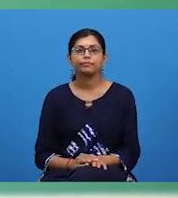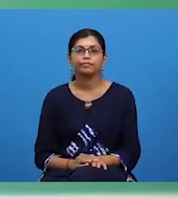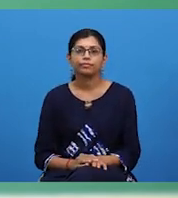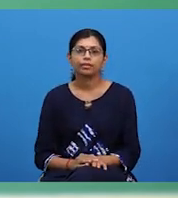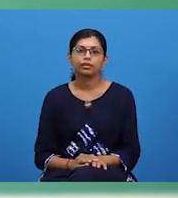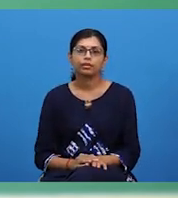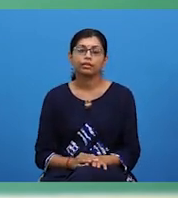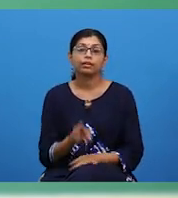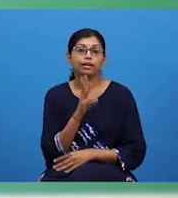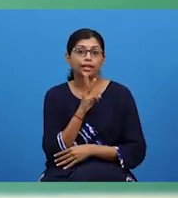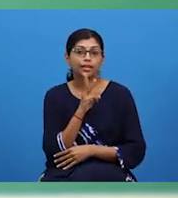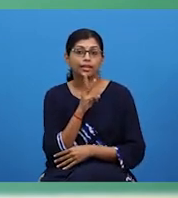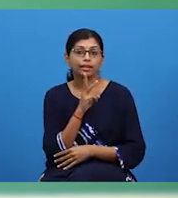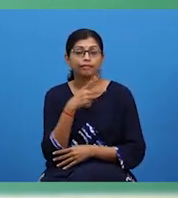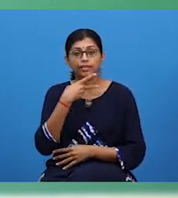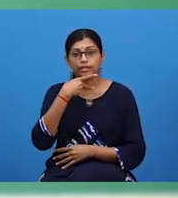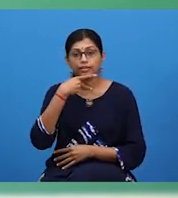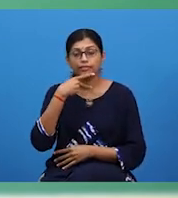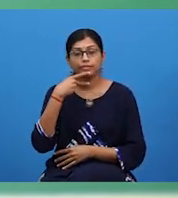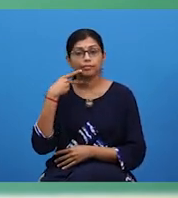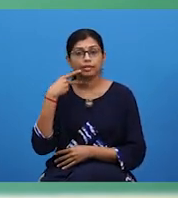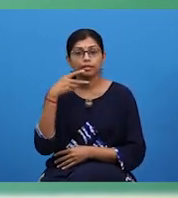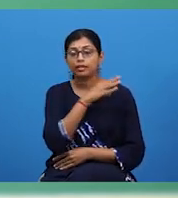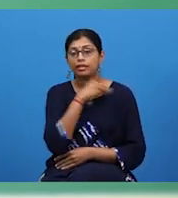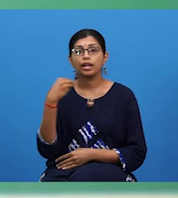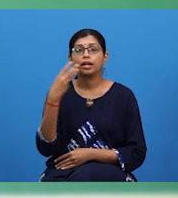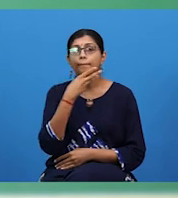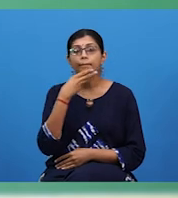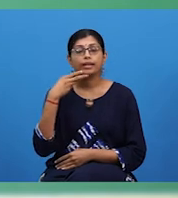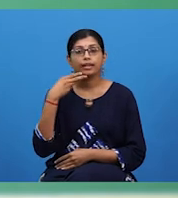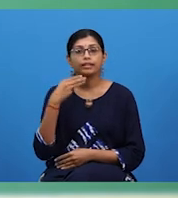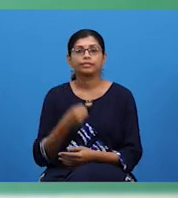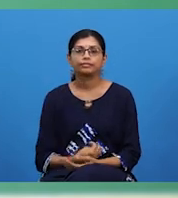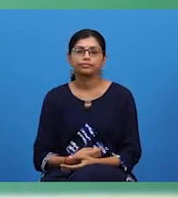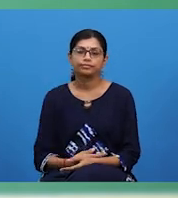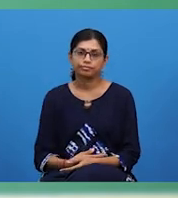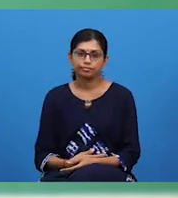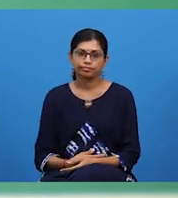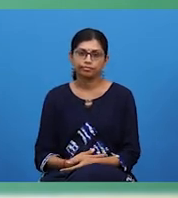Jawapannya, air, vitamin dan garam mineral.